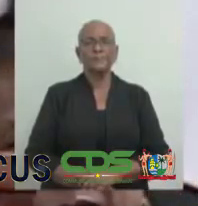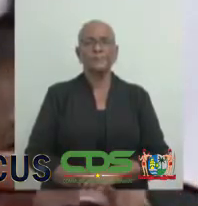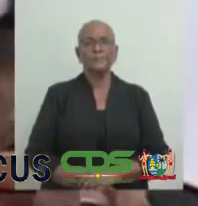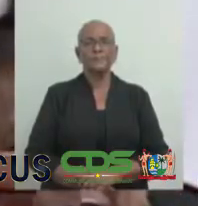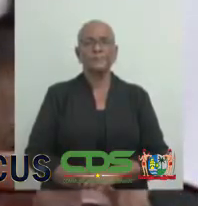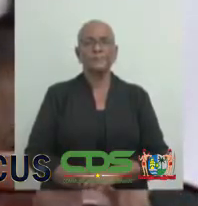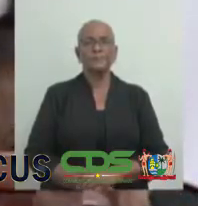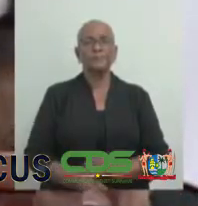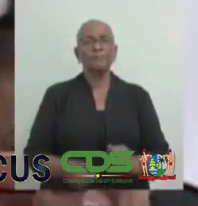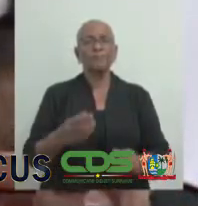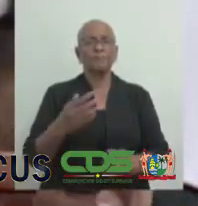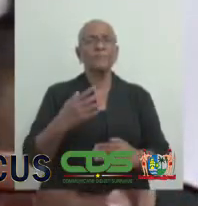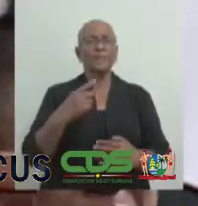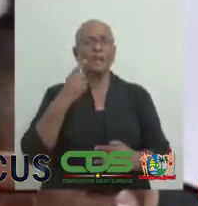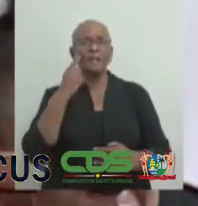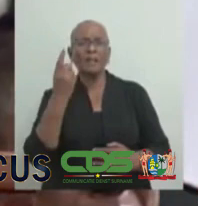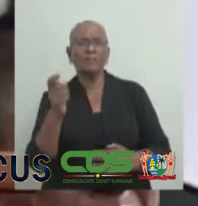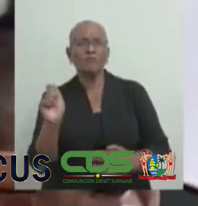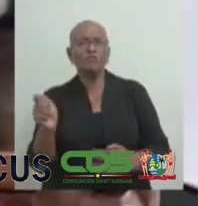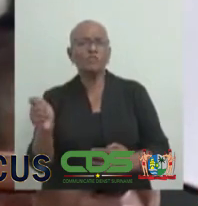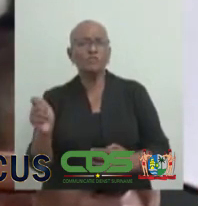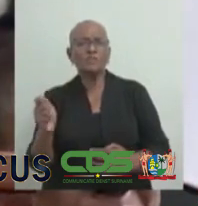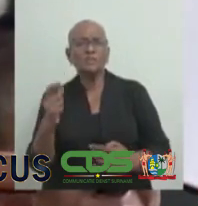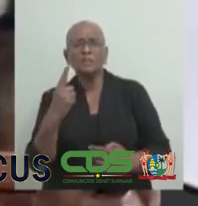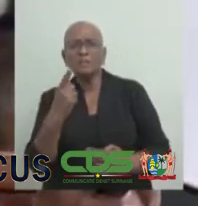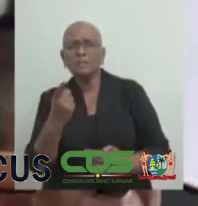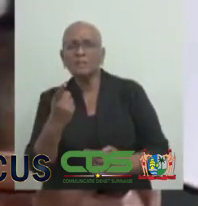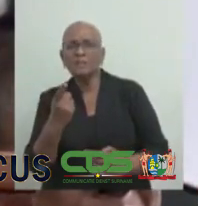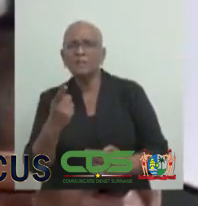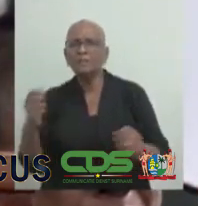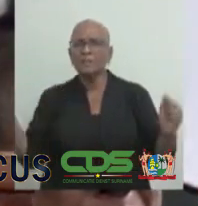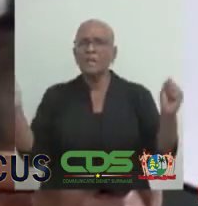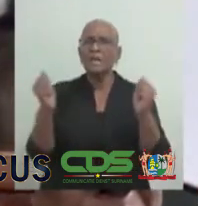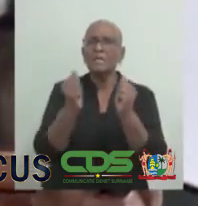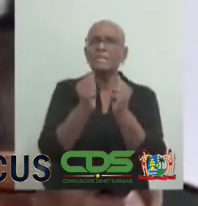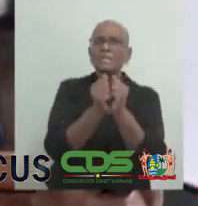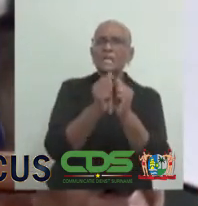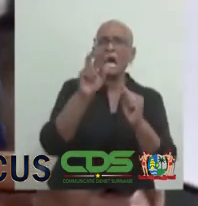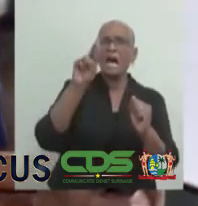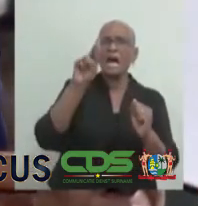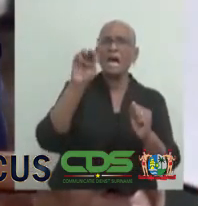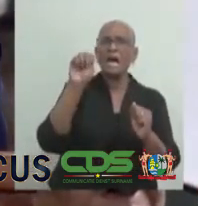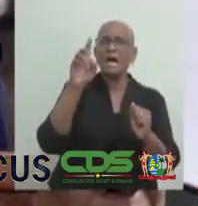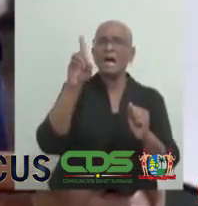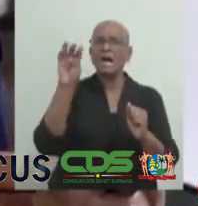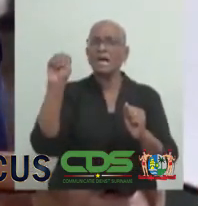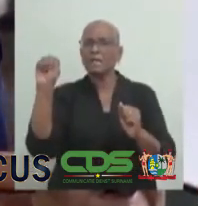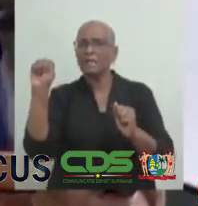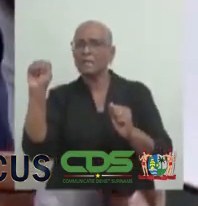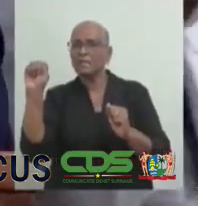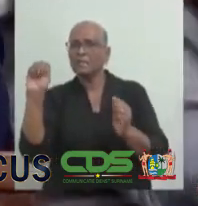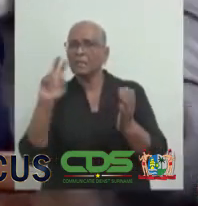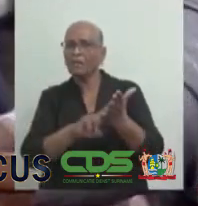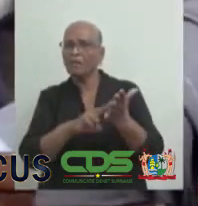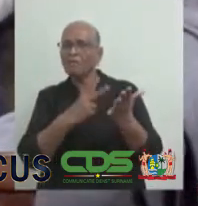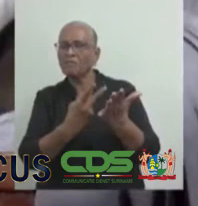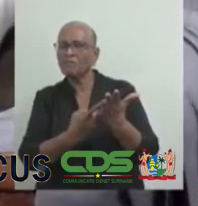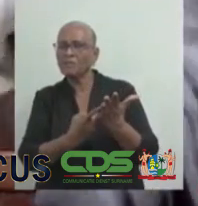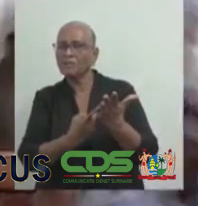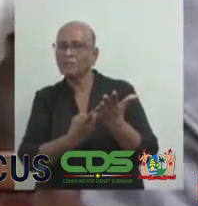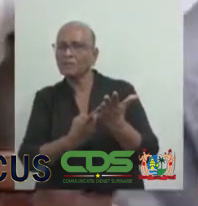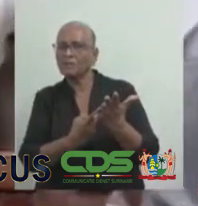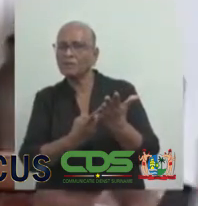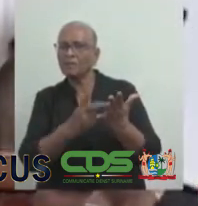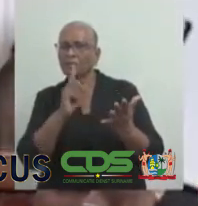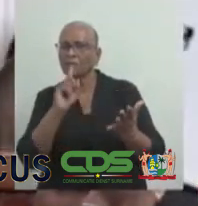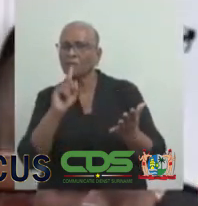Dank u wel, meneer voorzitter. Natuurlijk zal de jaarrede dan ook vertaald moeten